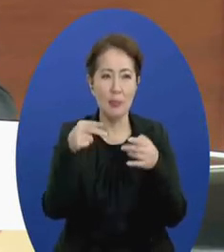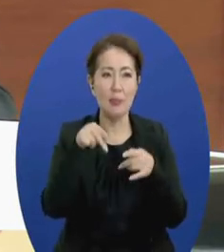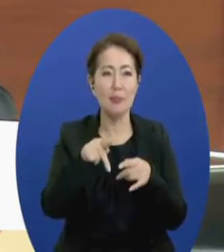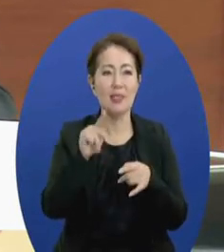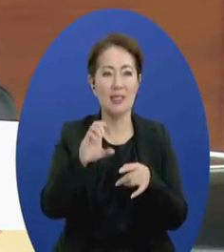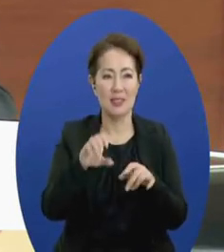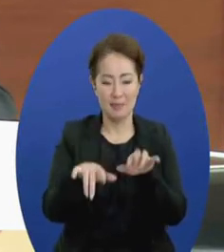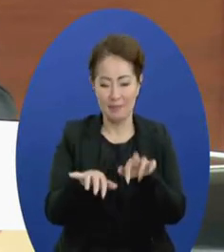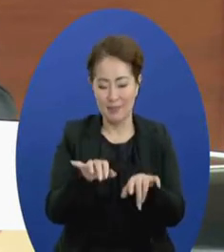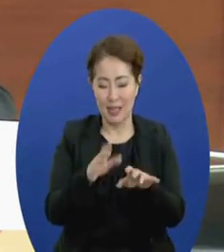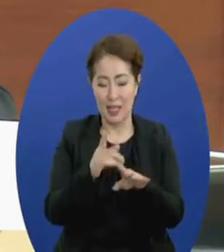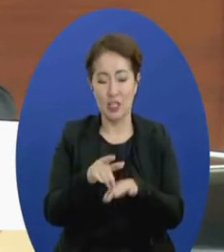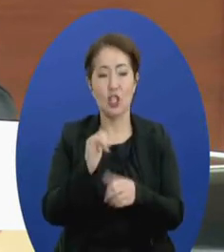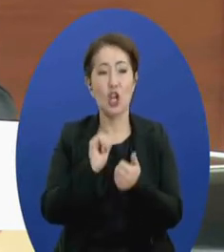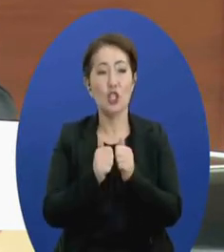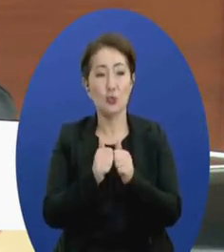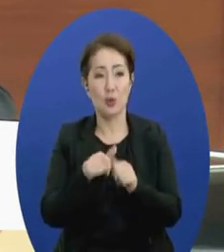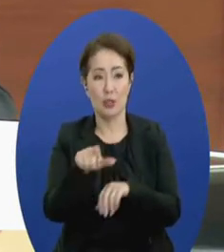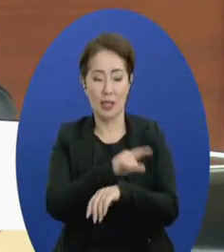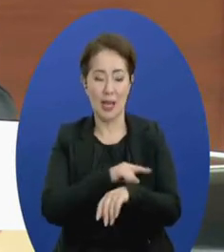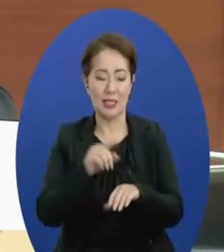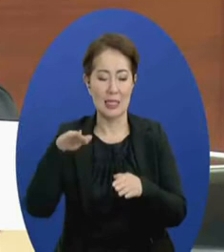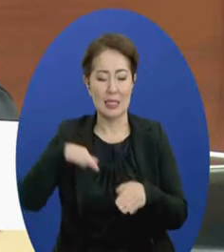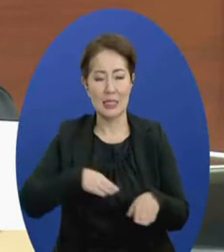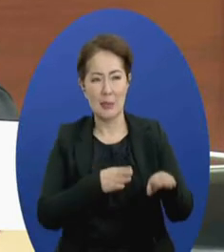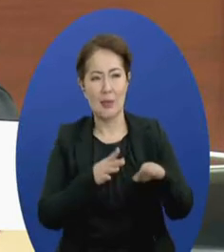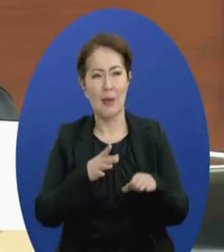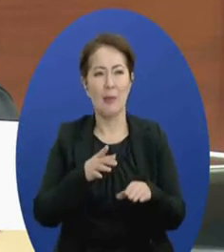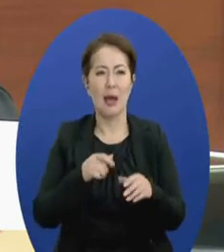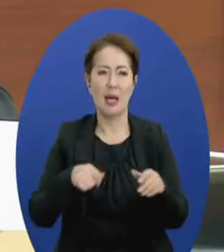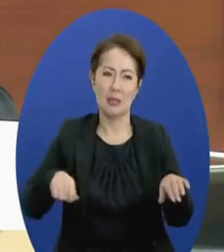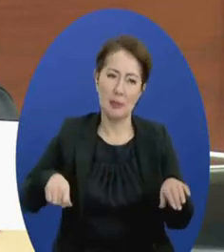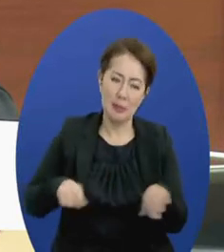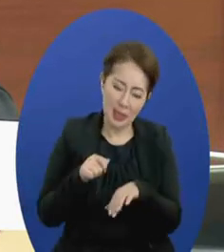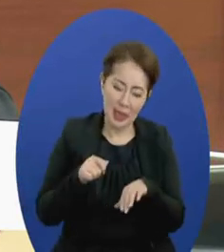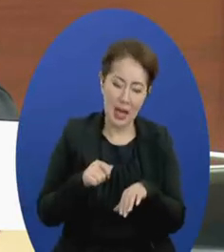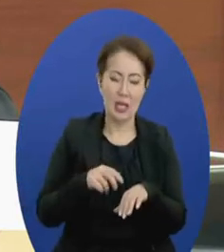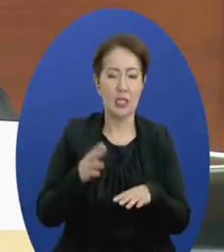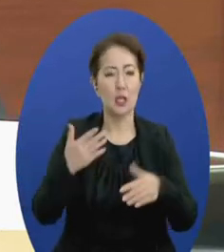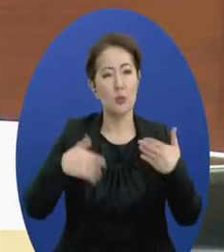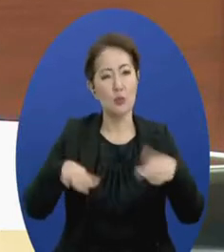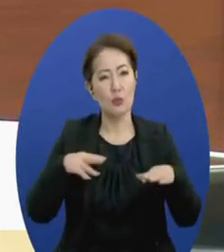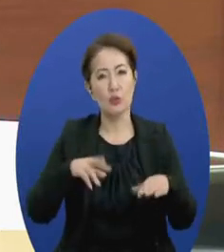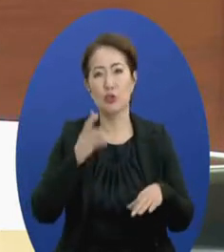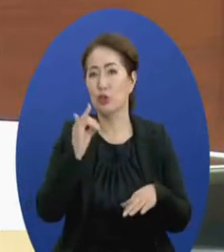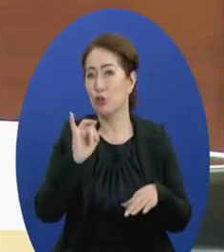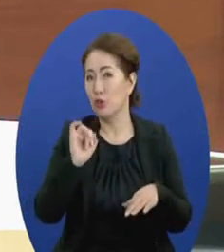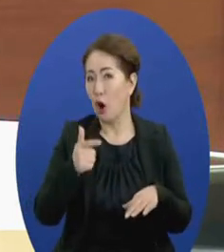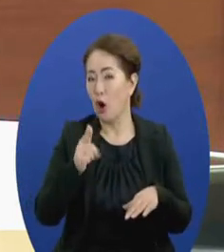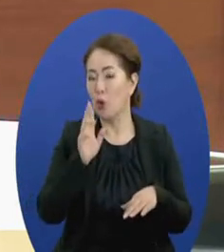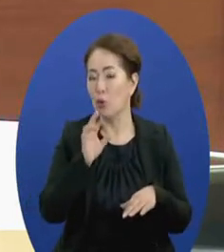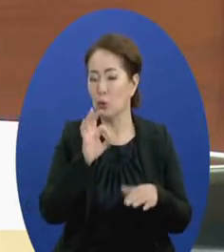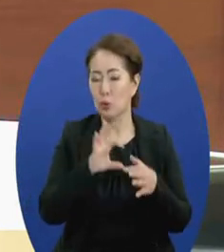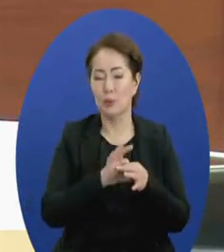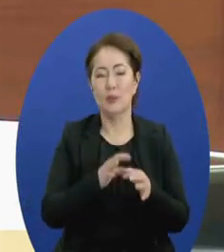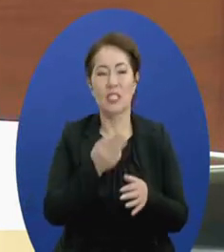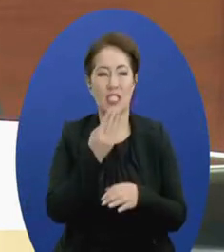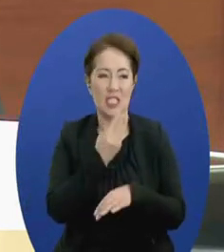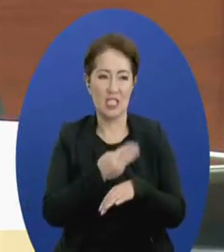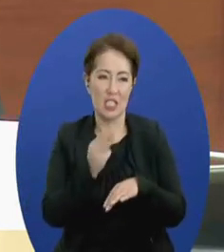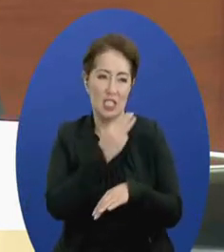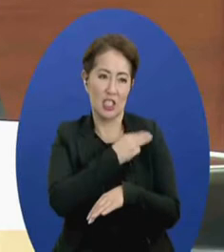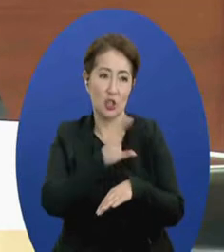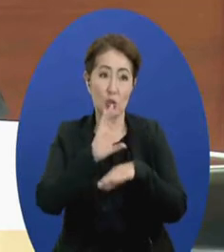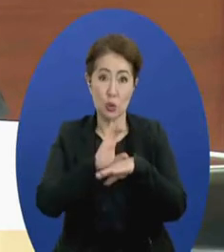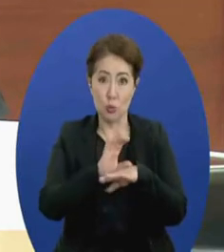За спортын арга хэмжээ, үнд цааны баз, зал, бильярд, фитнес бүжиг, йогийн клубүүд, за сауна, мас бассейн, шашны зан үйлүүд,